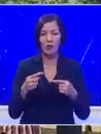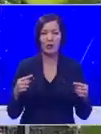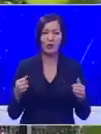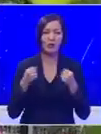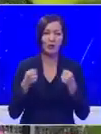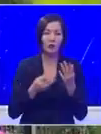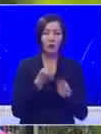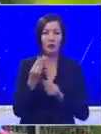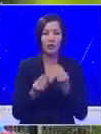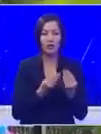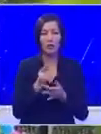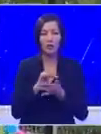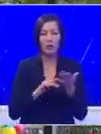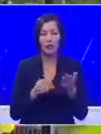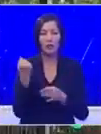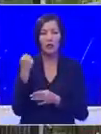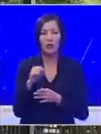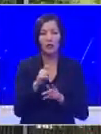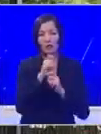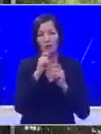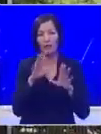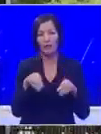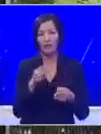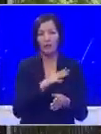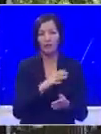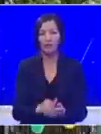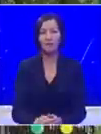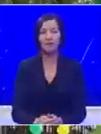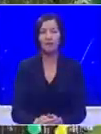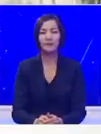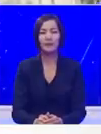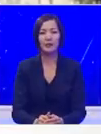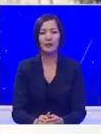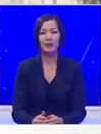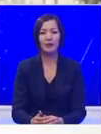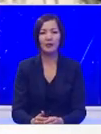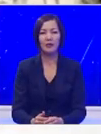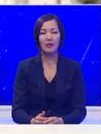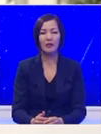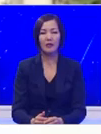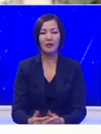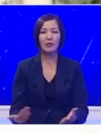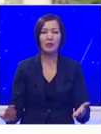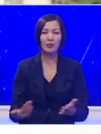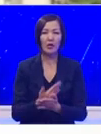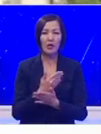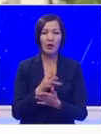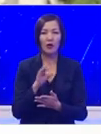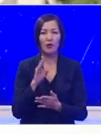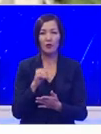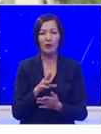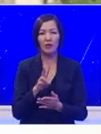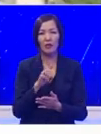спорттық шаралар ұйымдастырылып, жеңімпаздар тегіс қомақты жүлдемен марапатталды. Енді біз жылда Құрбан айт мерекесі мен Наурыз